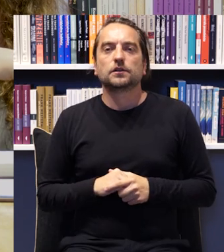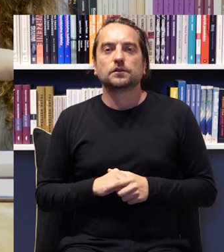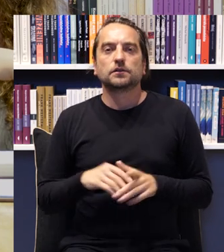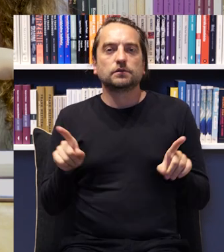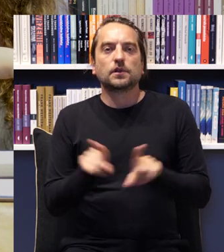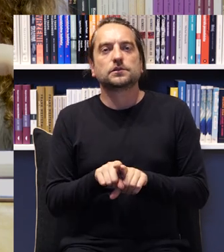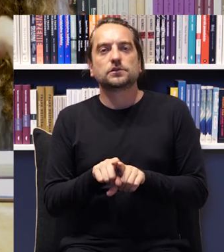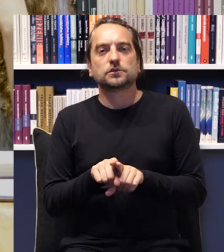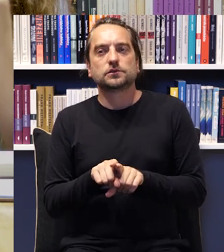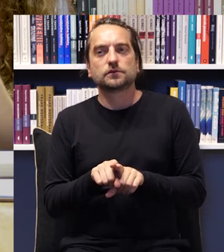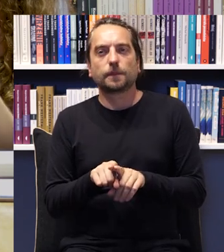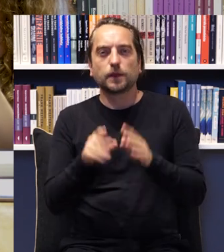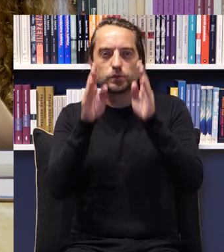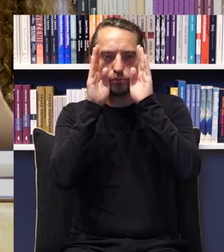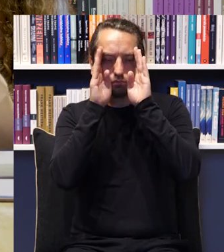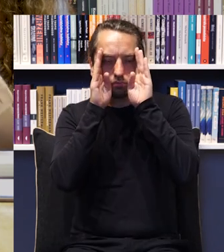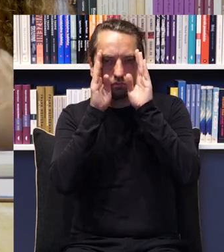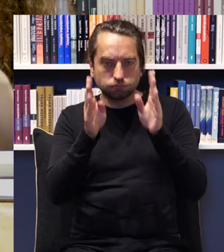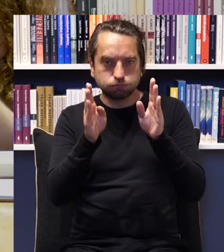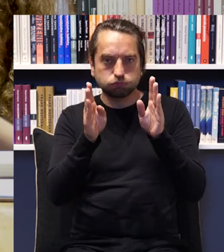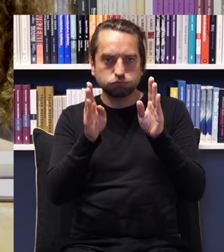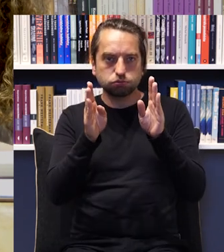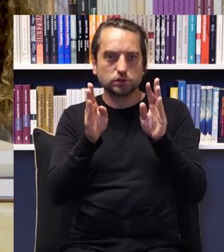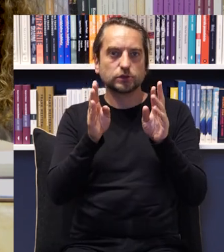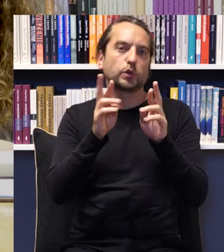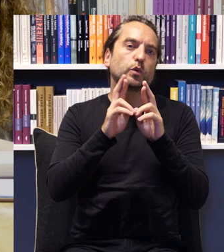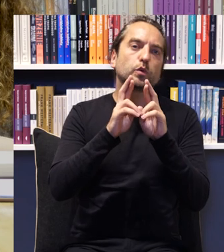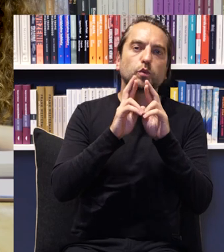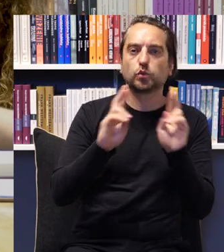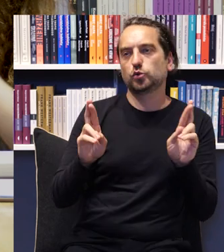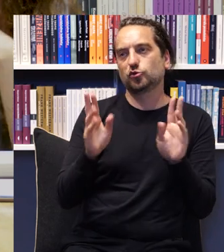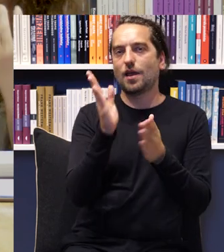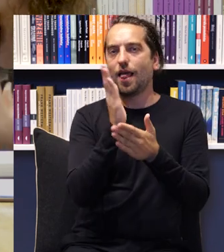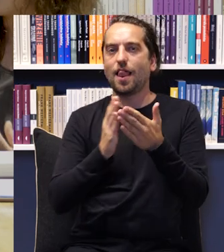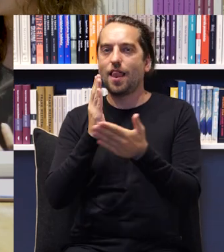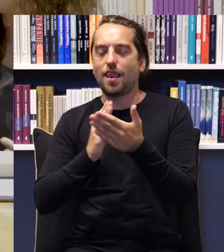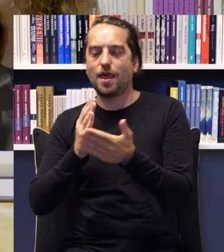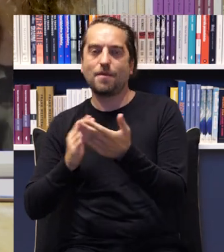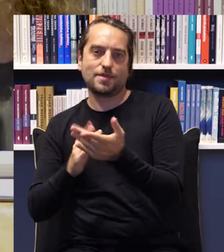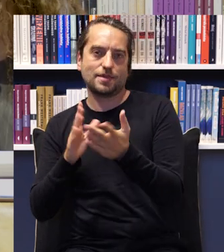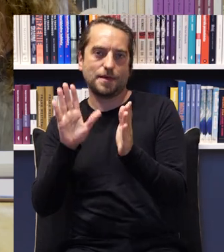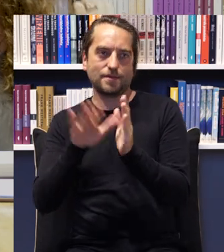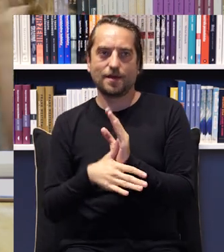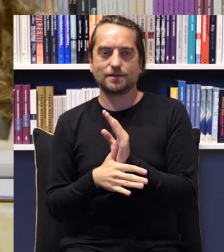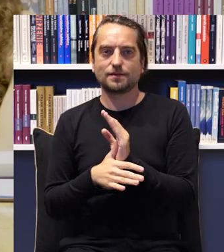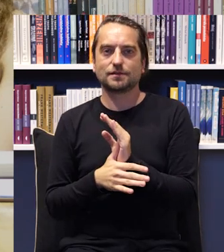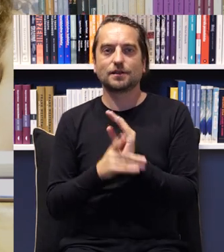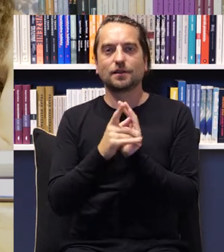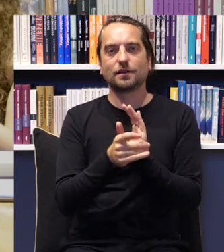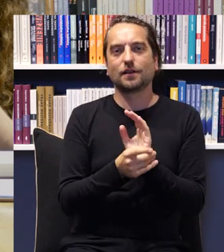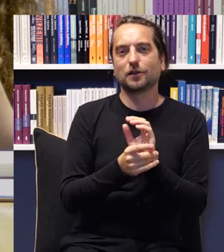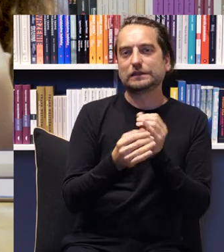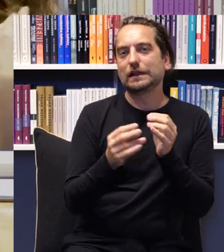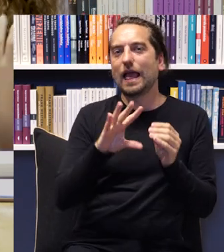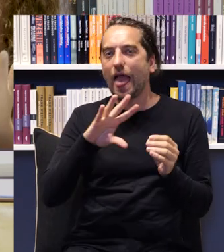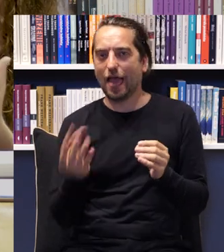bardzo skoncentrowany na takich różnych wymiarach tego miasta, jego eklektyczności, jego